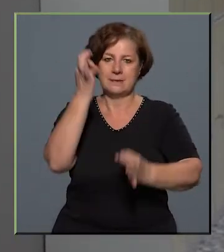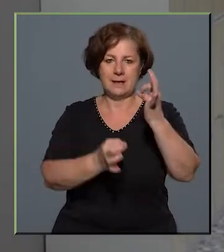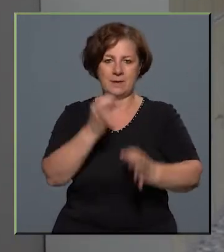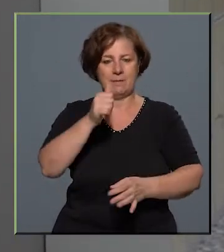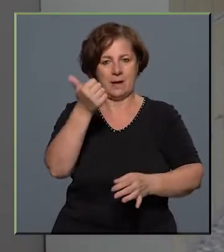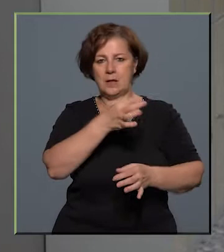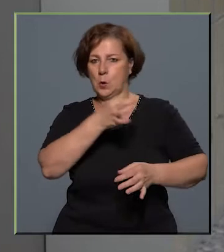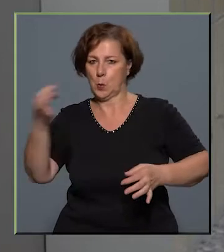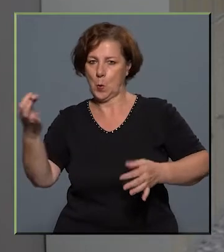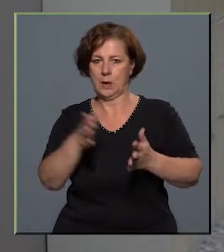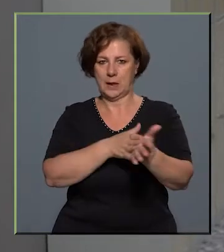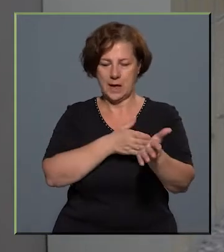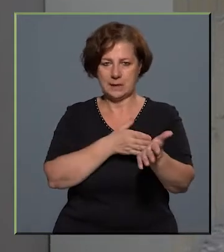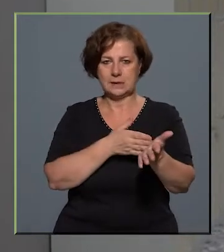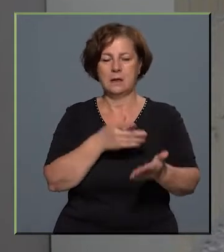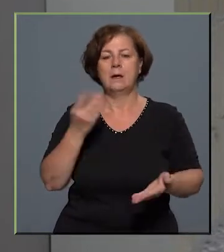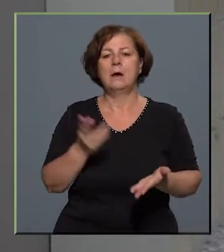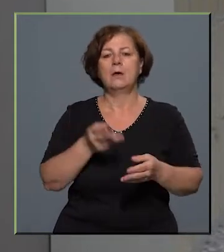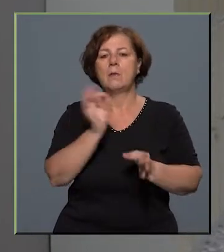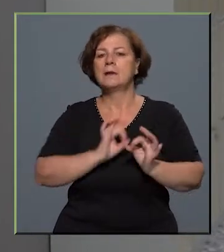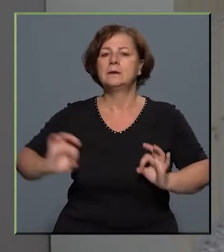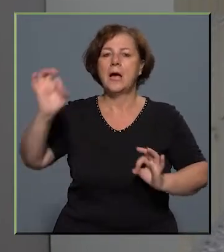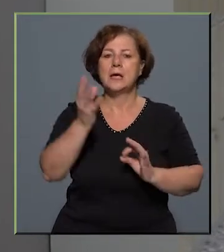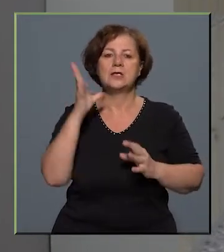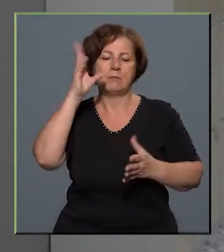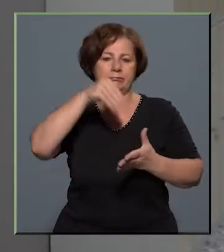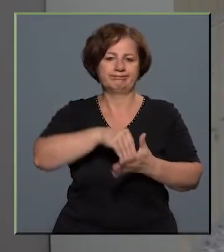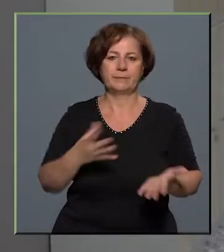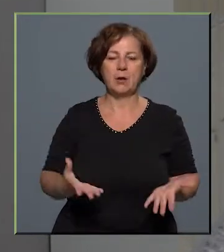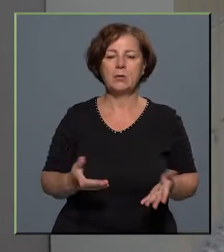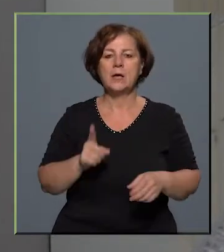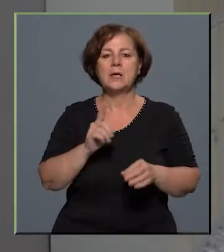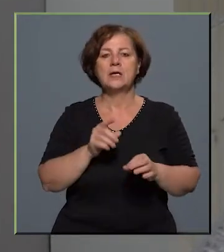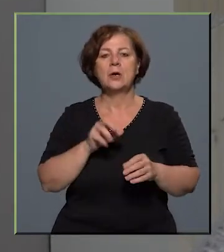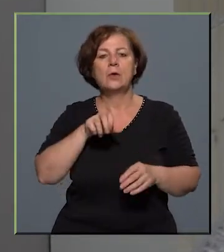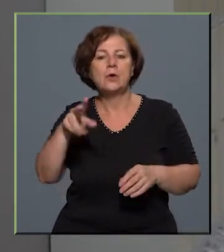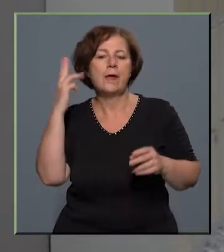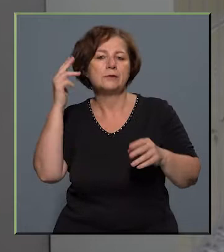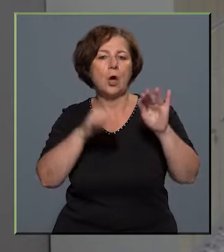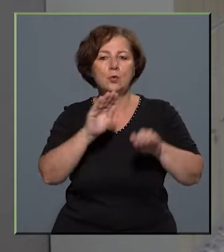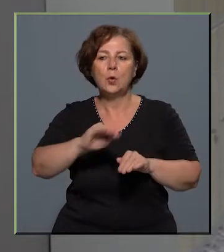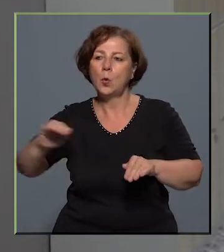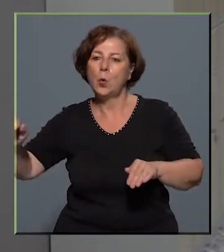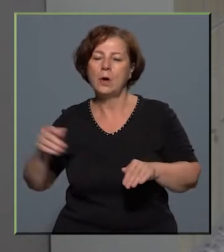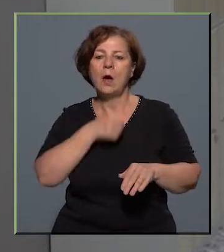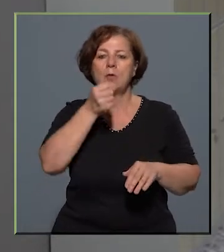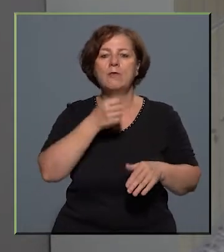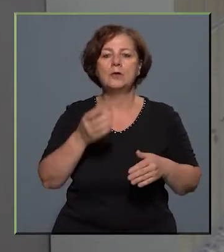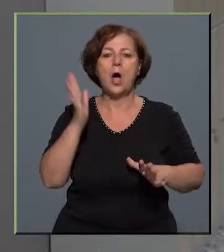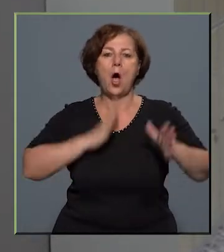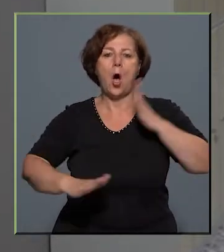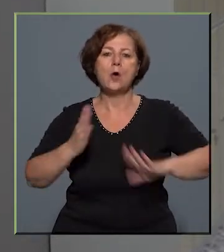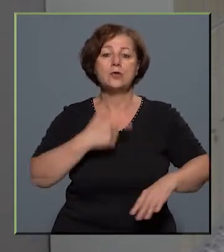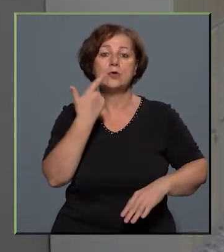fog kezdeni, akkor fogjuk teljesen belakni, és akkor jönnek a nebulók, az óvoda pedig